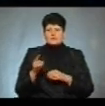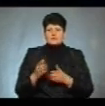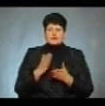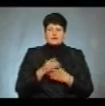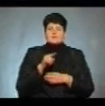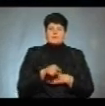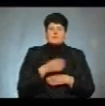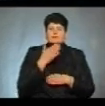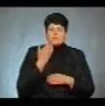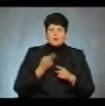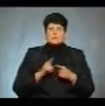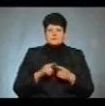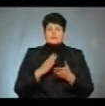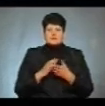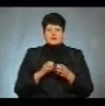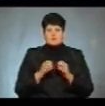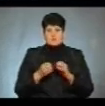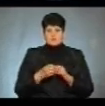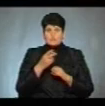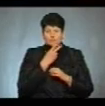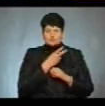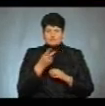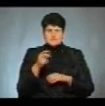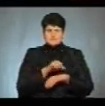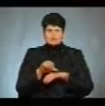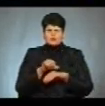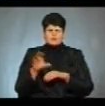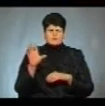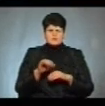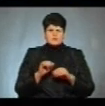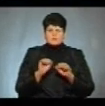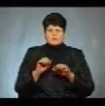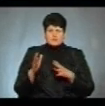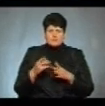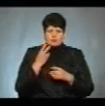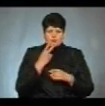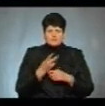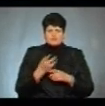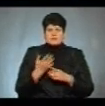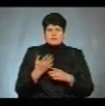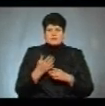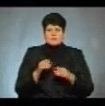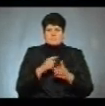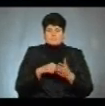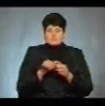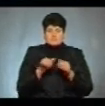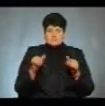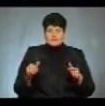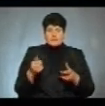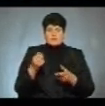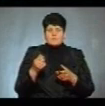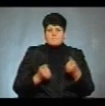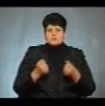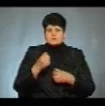їх нема. Це є проблема. Ви подивіться, закордонні всі варіанти, всі ці речі, в першу чергу, місто росте, машин надзвичайно